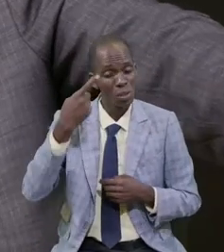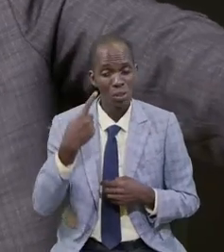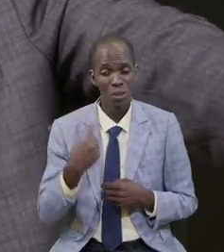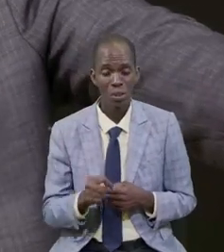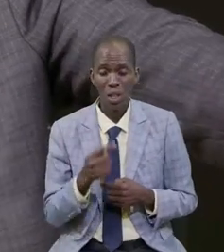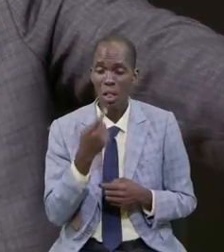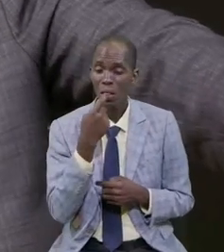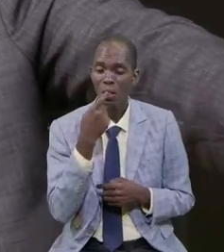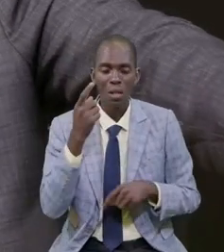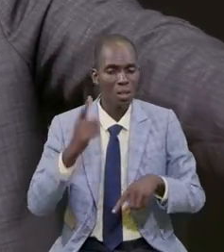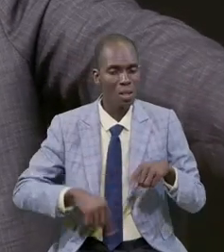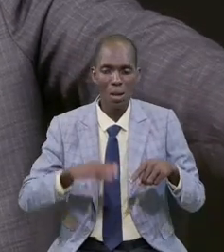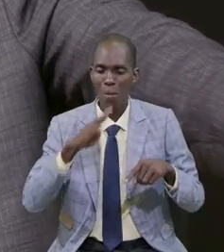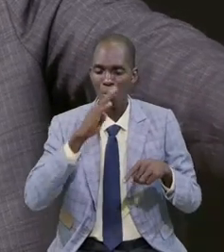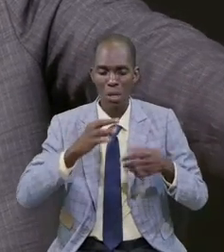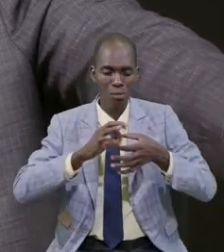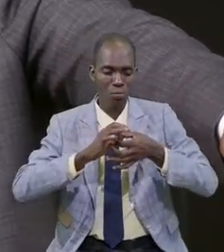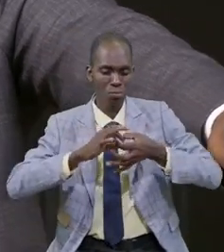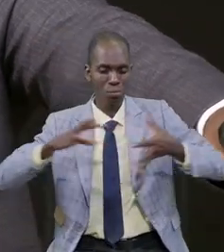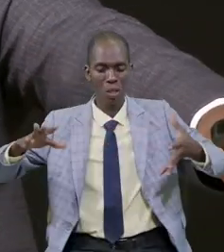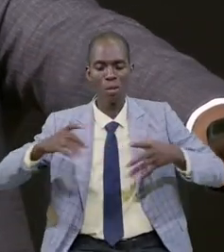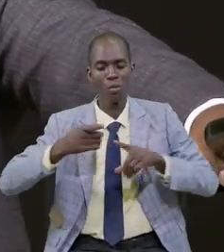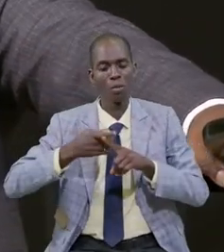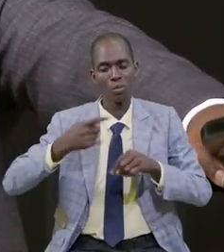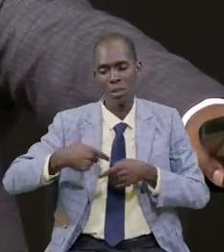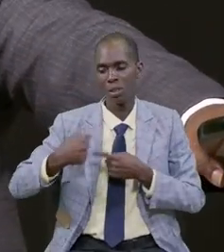pas se détacher du cœur.